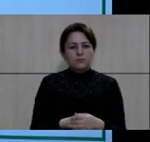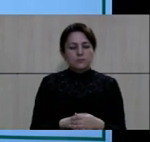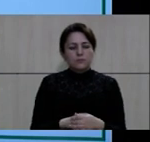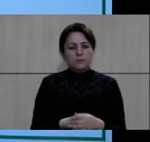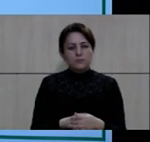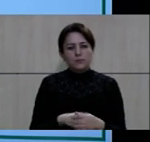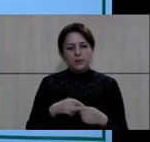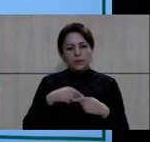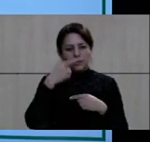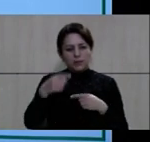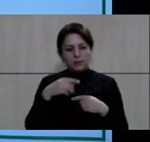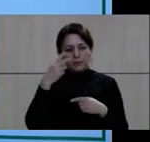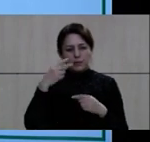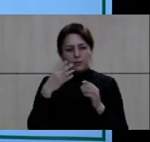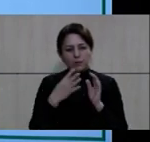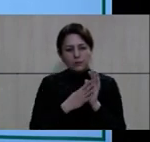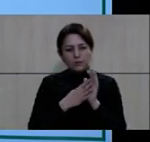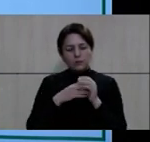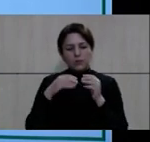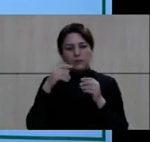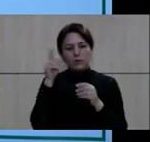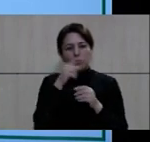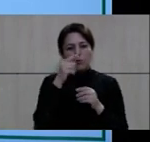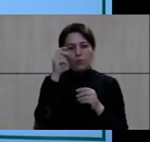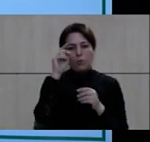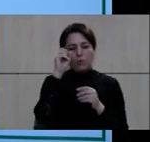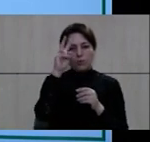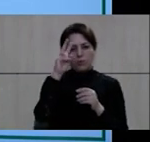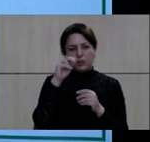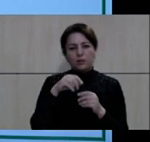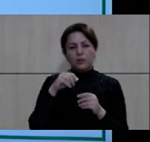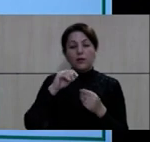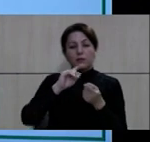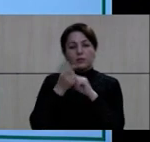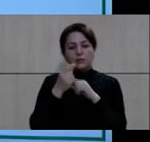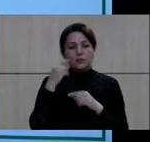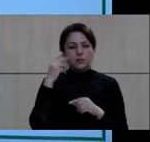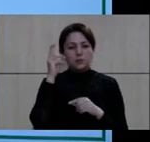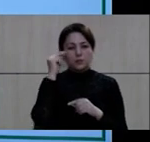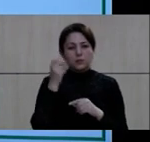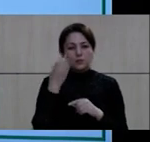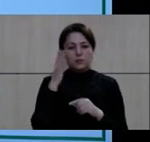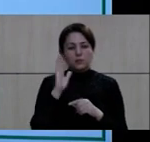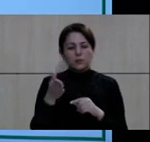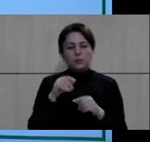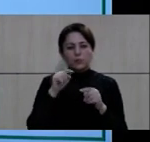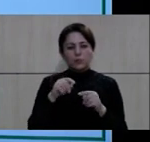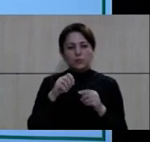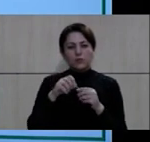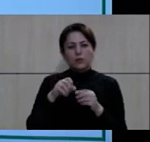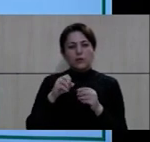Xo'sh, keyingisi 29 dan 12. Bunga teskari son nechchi bo'ladi? Bunga